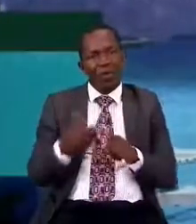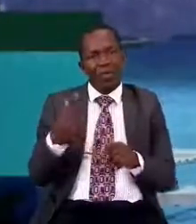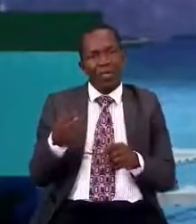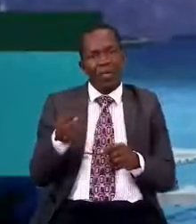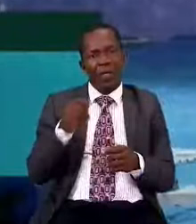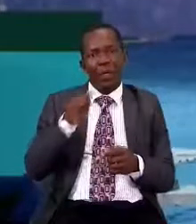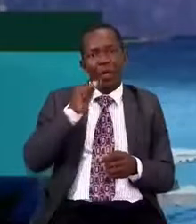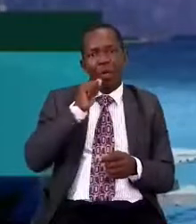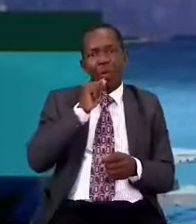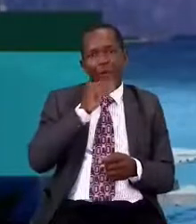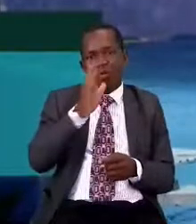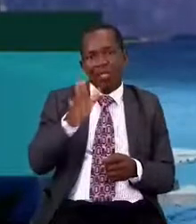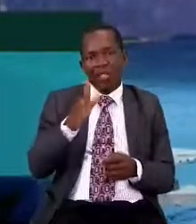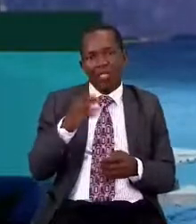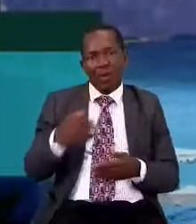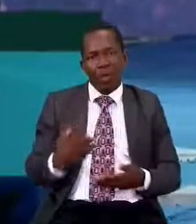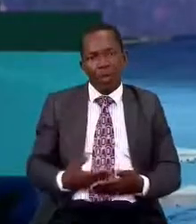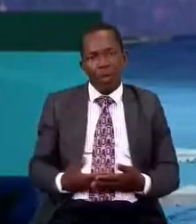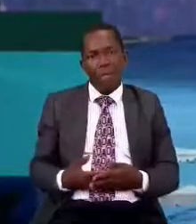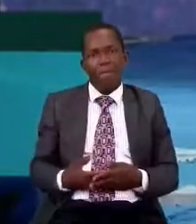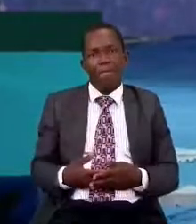ta langue et vois ta langue.